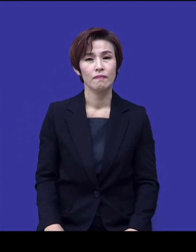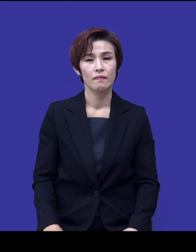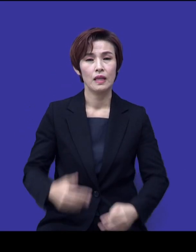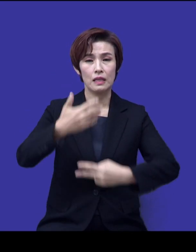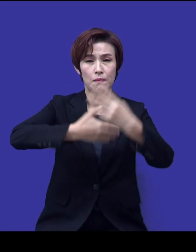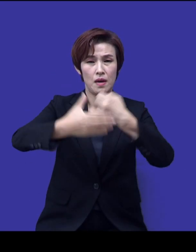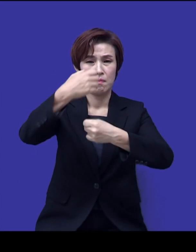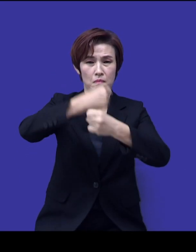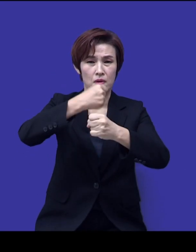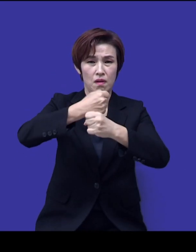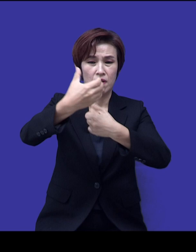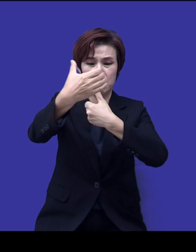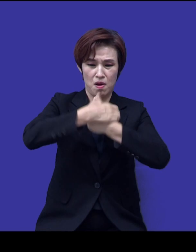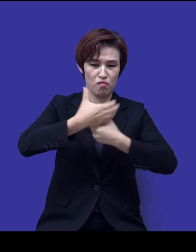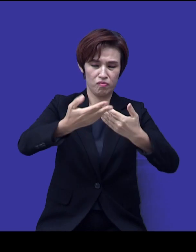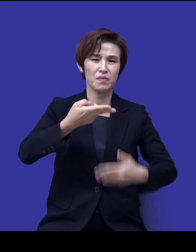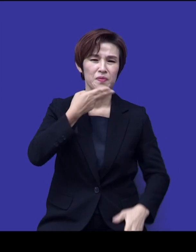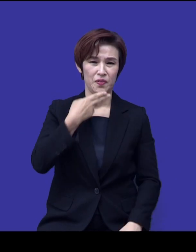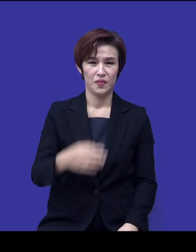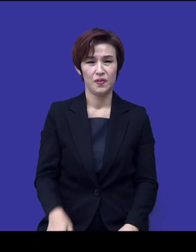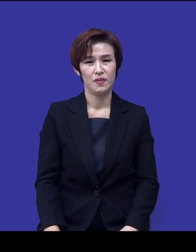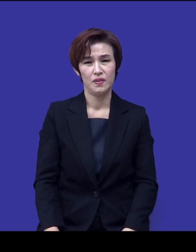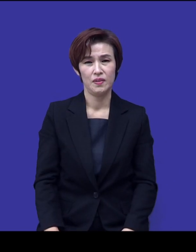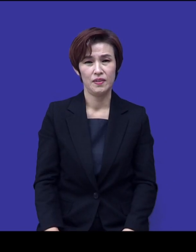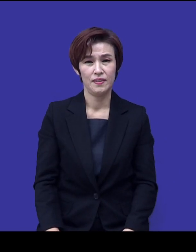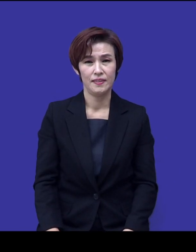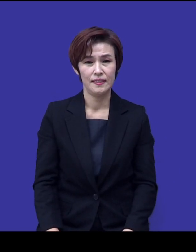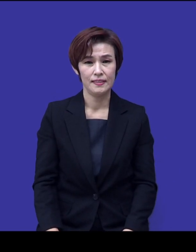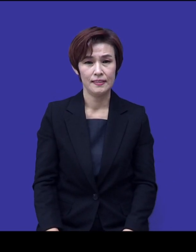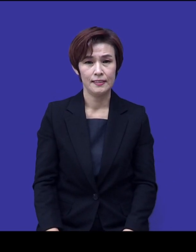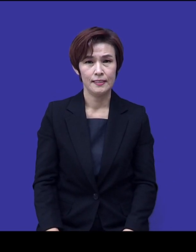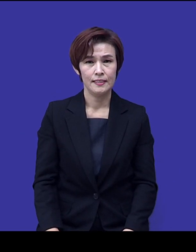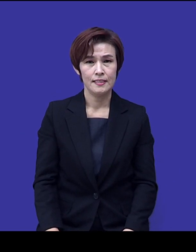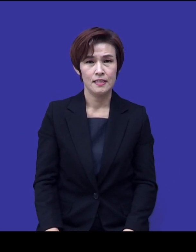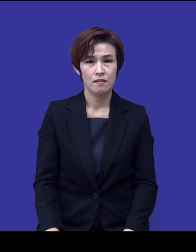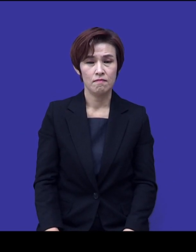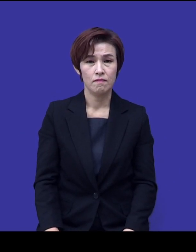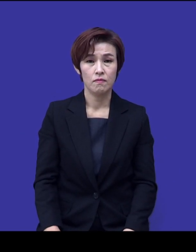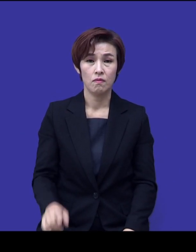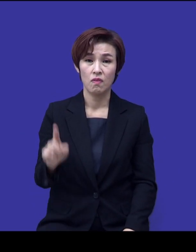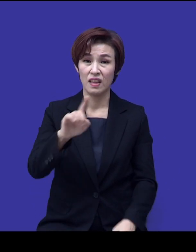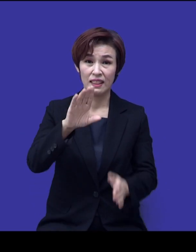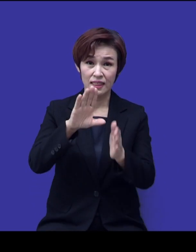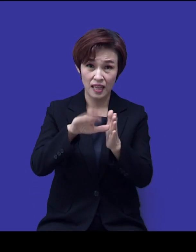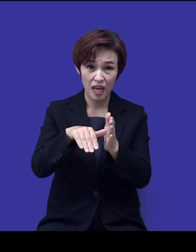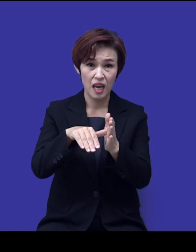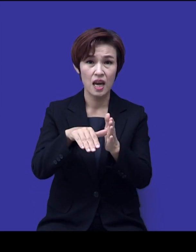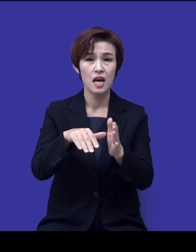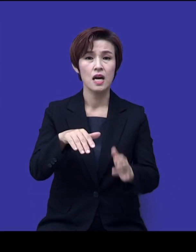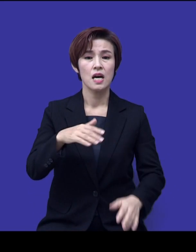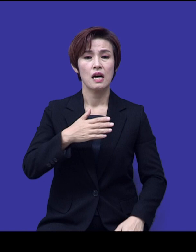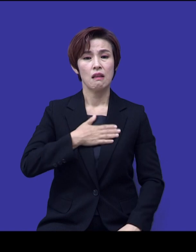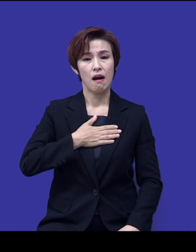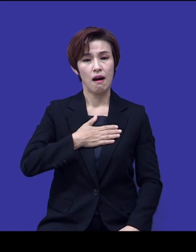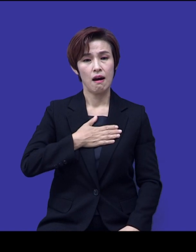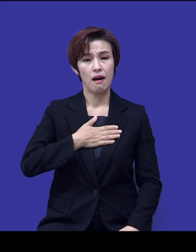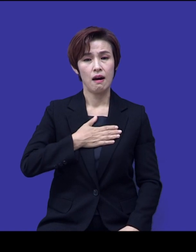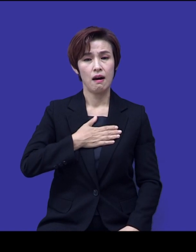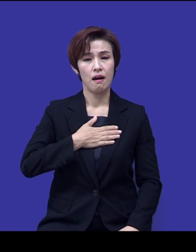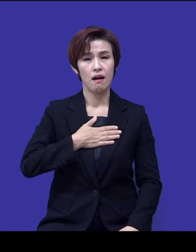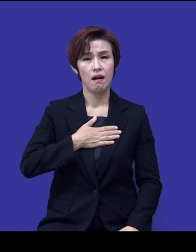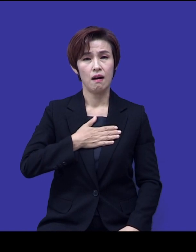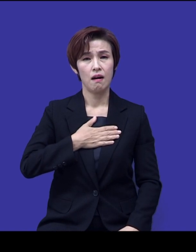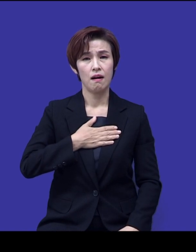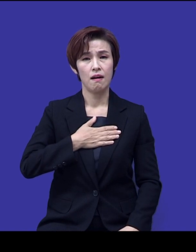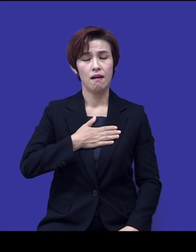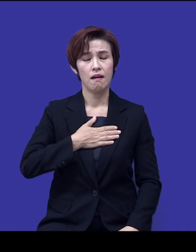저 다시 살아나고 나서요. 예. 엄청나게 흥분했습니다. 왜냐하면 내가 얼마나 쓸모가 있으면